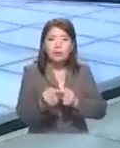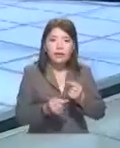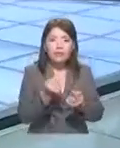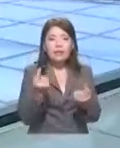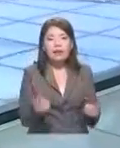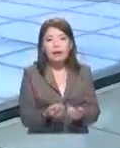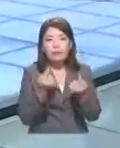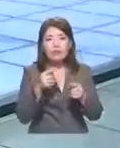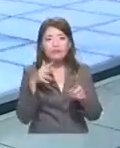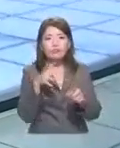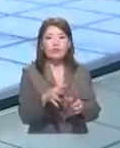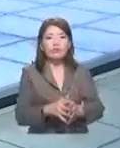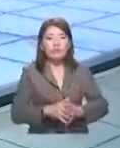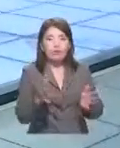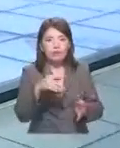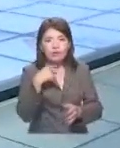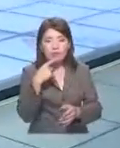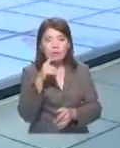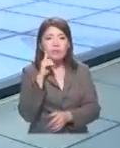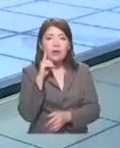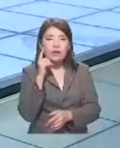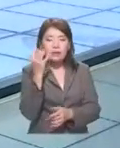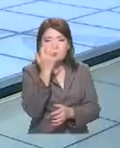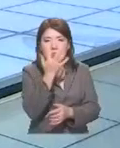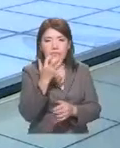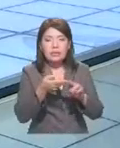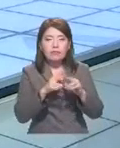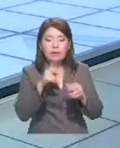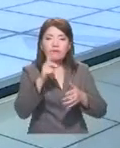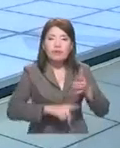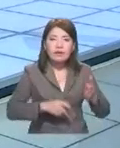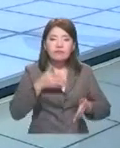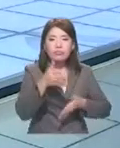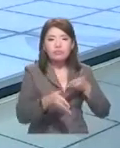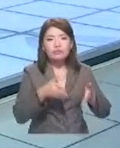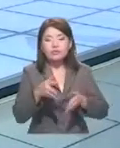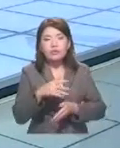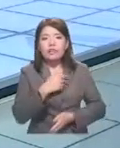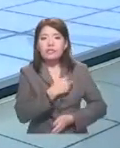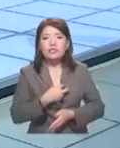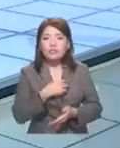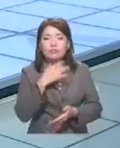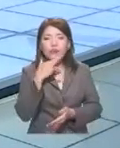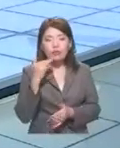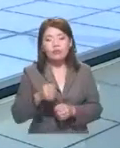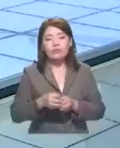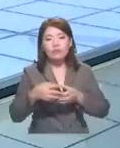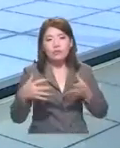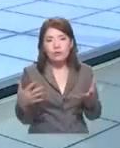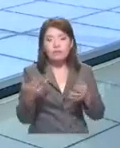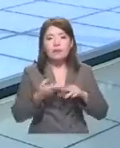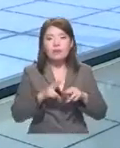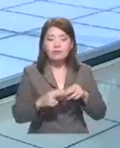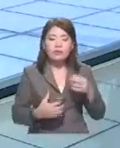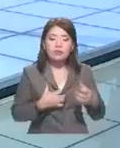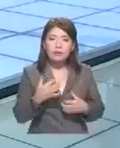деген шабуыл көбейіп барады. Жастарды соғыр фанатизмге, радикализмге итермелейтін жатағымдардың қатары күн санап артуда. Бұл